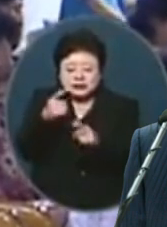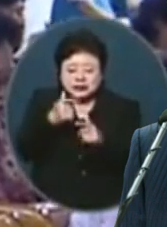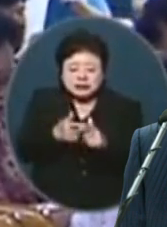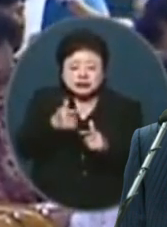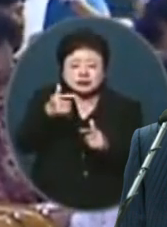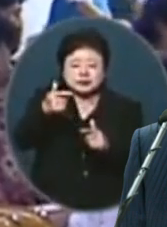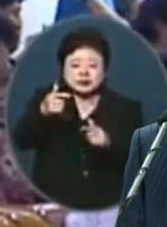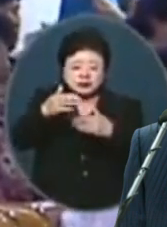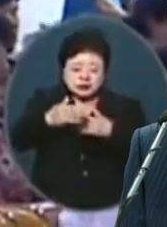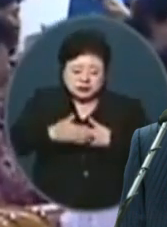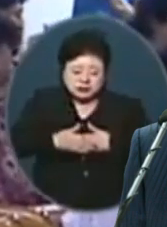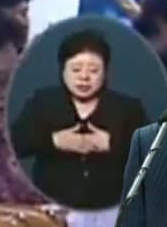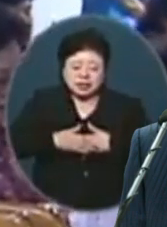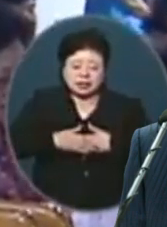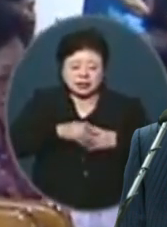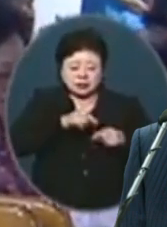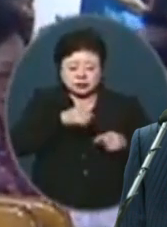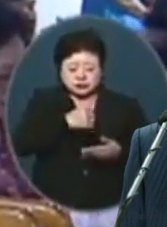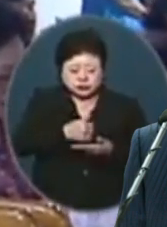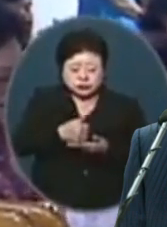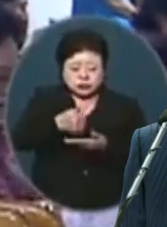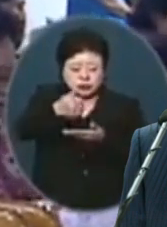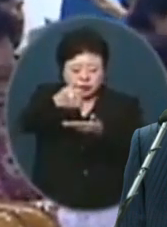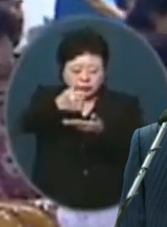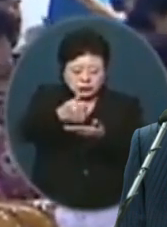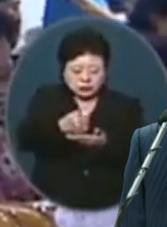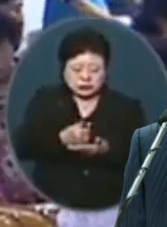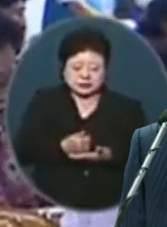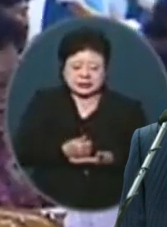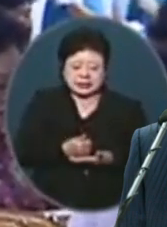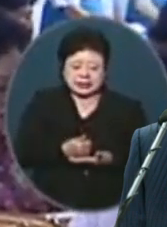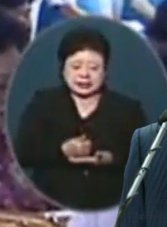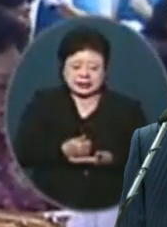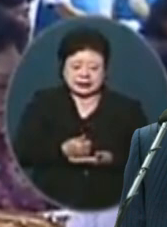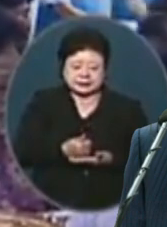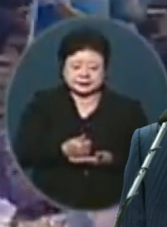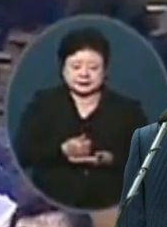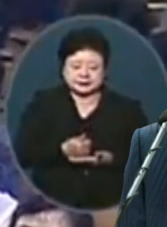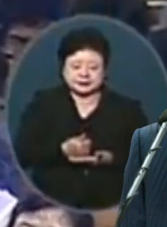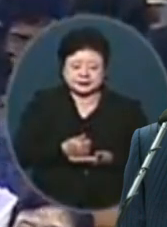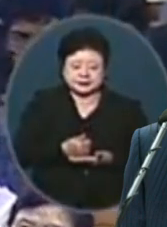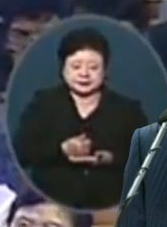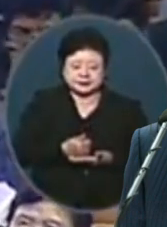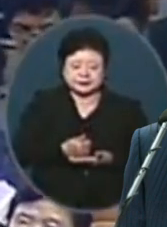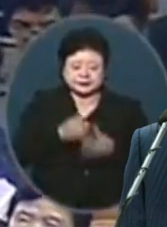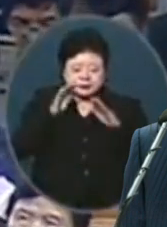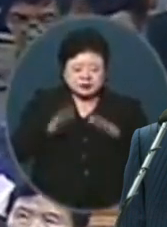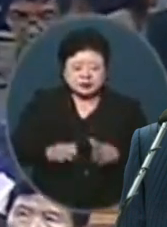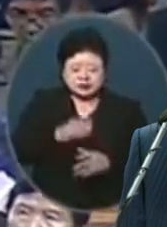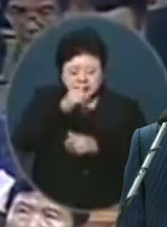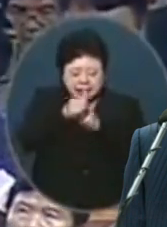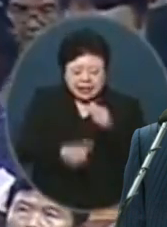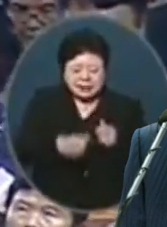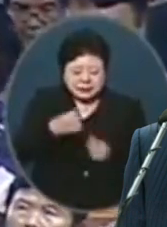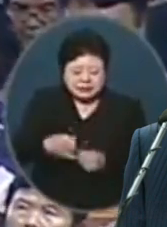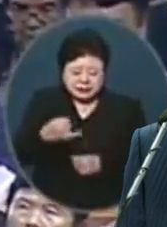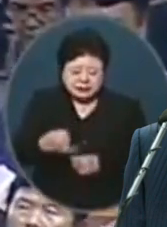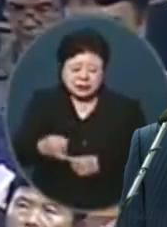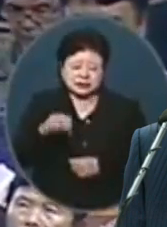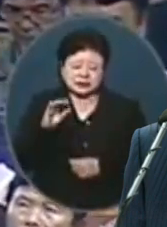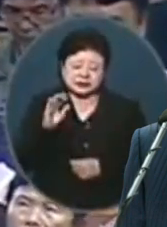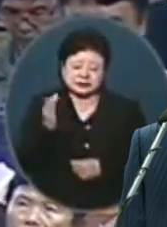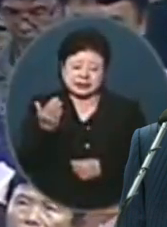부활하신 예수님을 제 구주로 모셔드립니다. 저는 하나님의 자녀가 되었습니다.